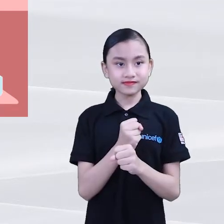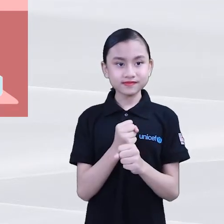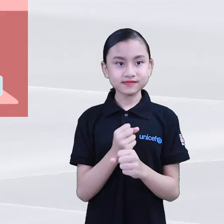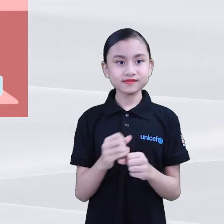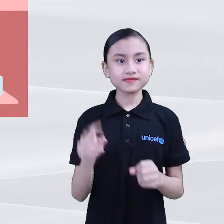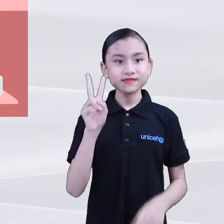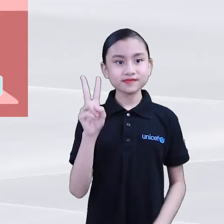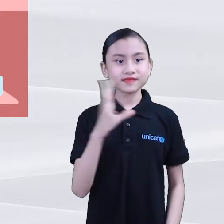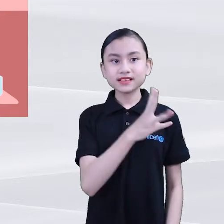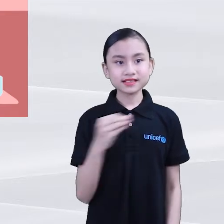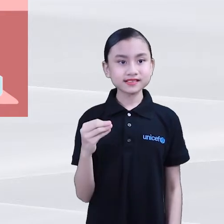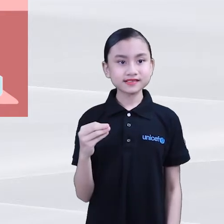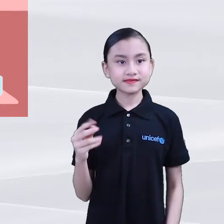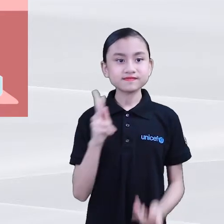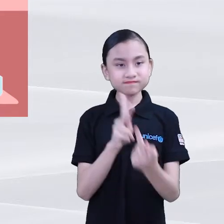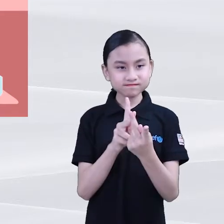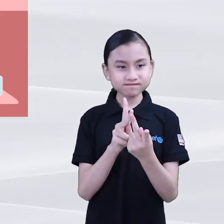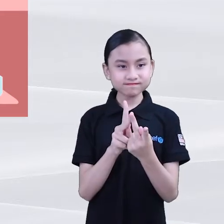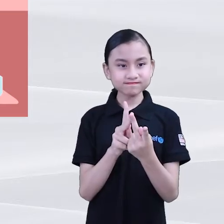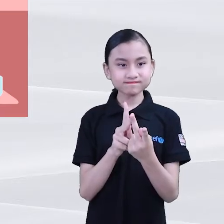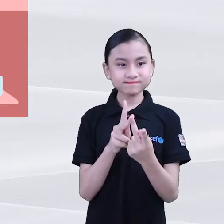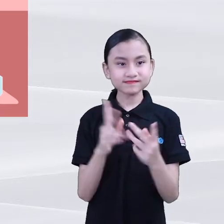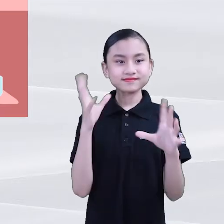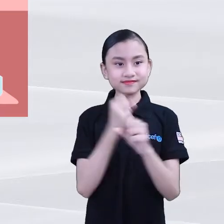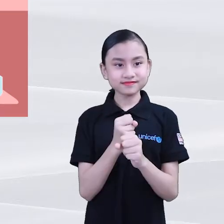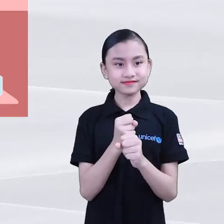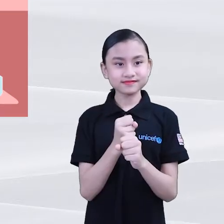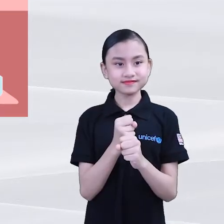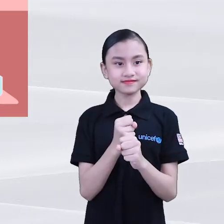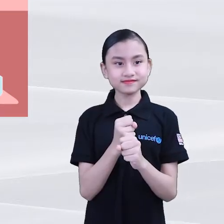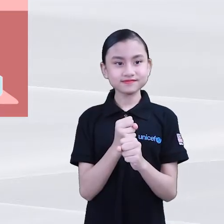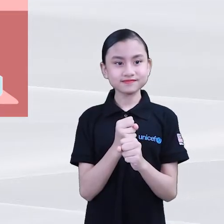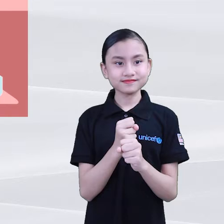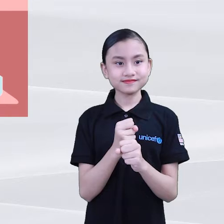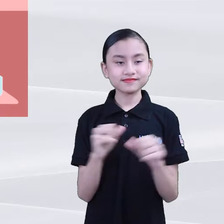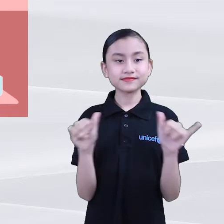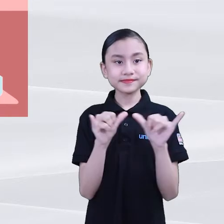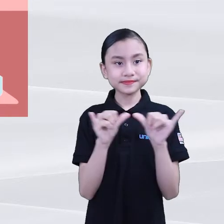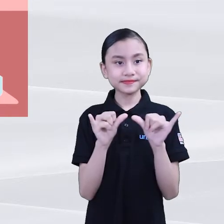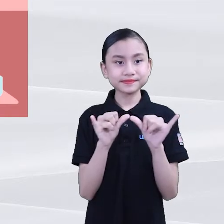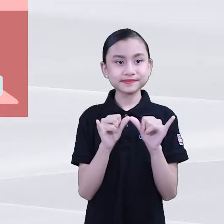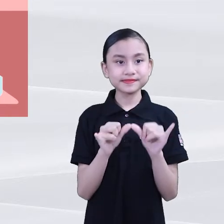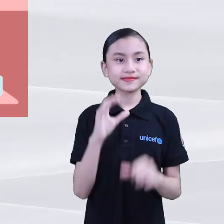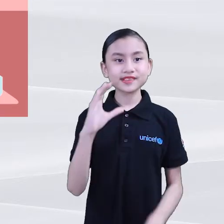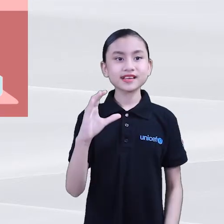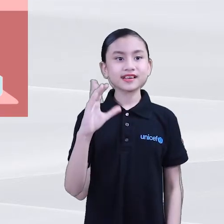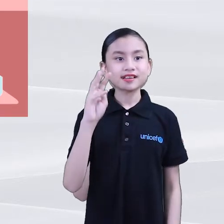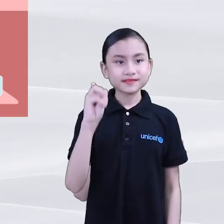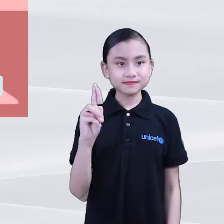nombor yang sesuai. Di sini, nombor yang ada pada gabungan blok mewakili jarak yang dikesan dalam ukuran